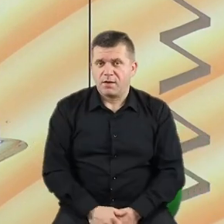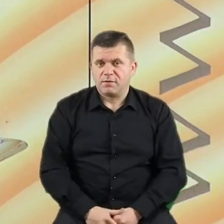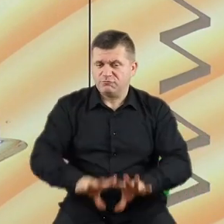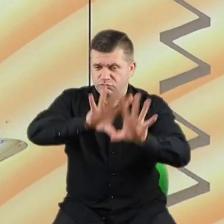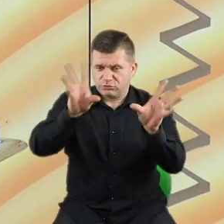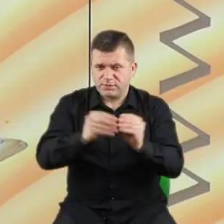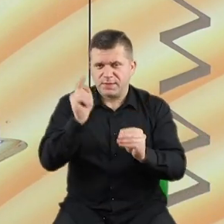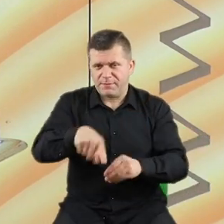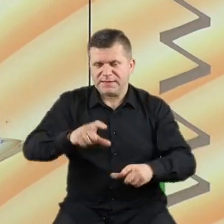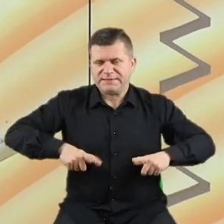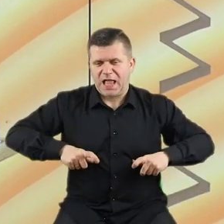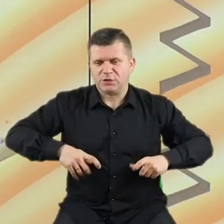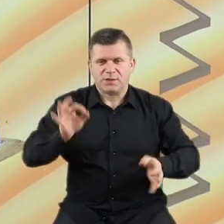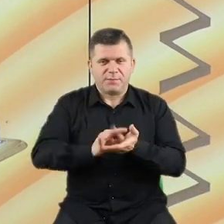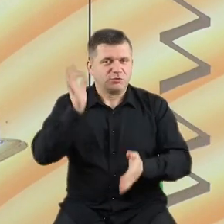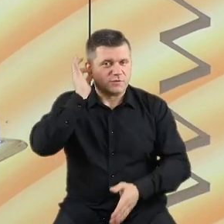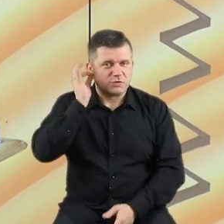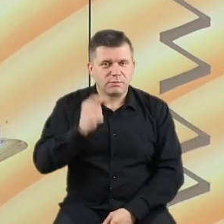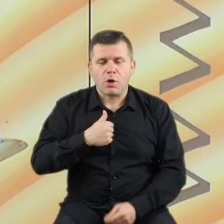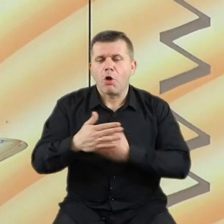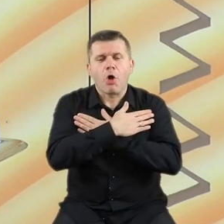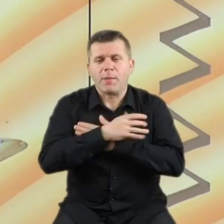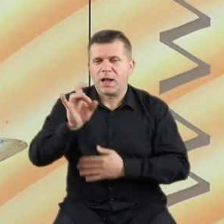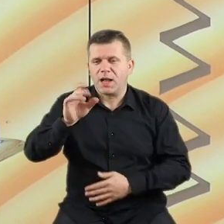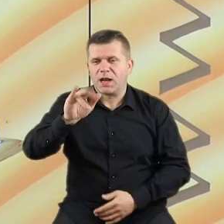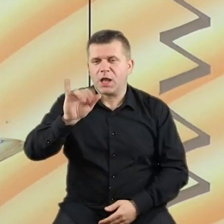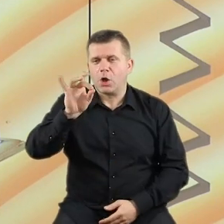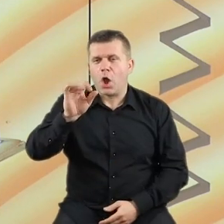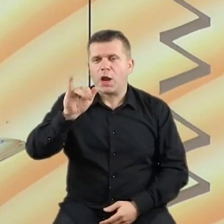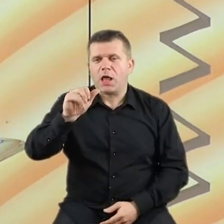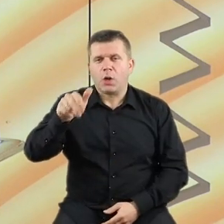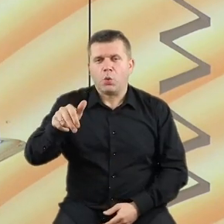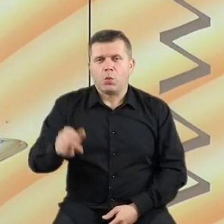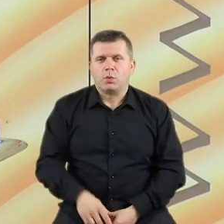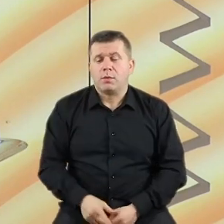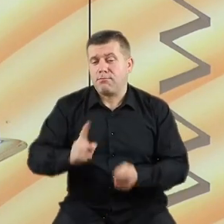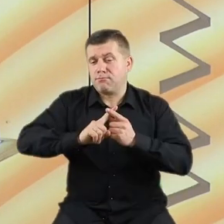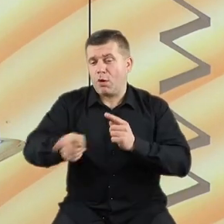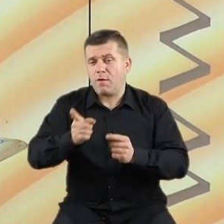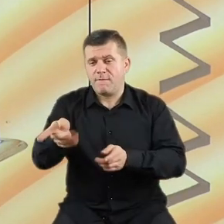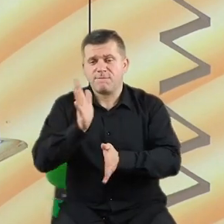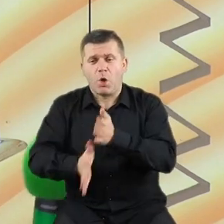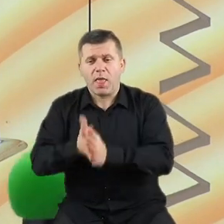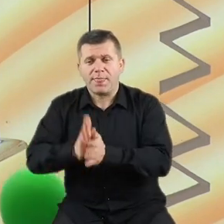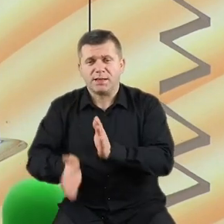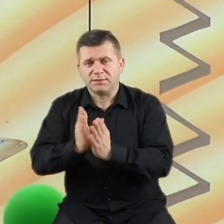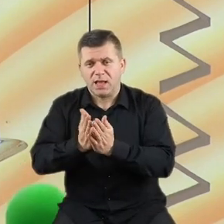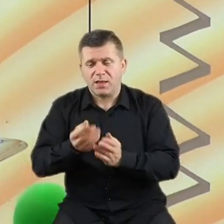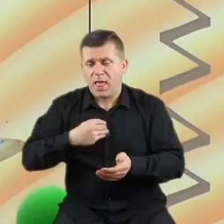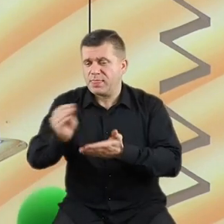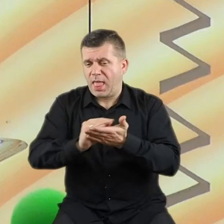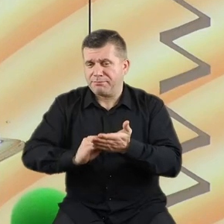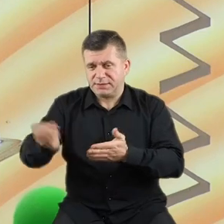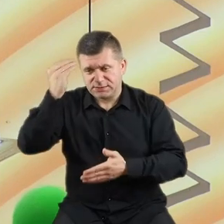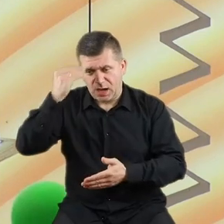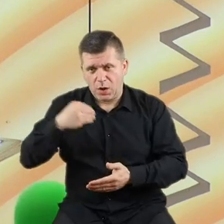teraz wszyscy będą mi zazdrościć, zwłaszcza dziewczyny, bo się kochałam w Grigoriju. I proszę sobie wyobrazić, że po wojence, po ukazaniu się wojenki, napisał